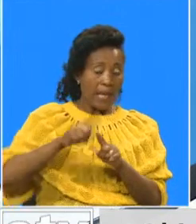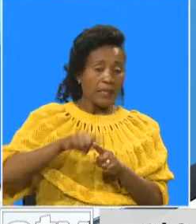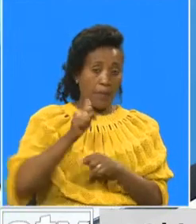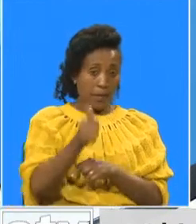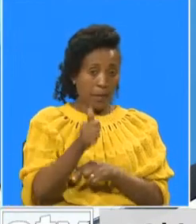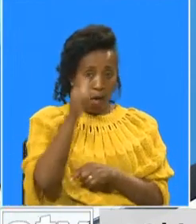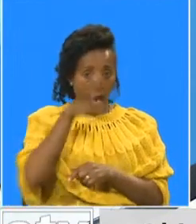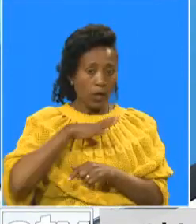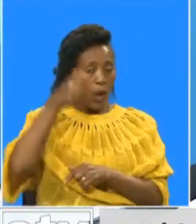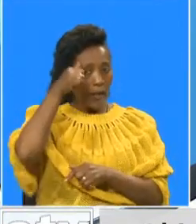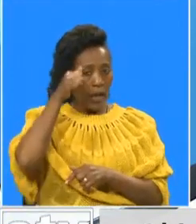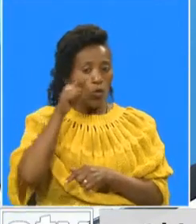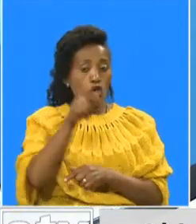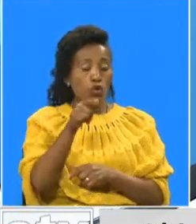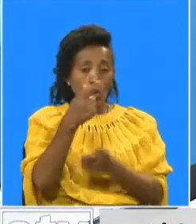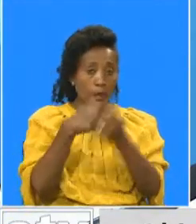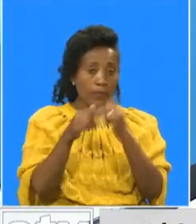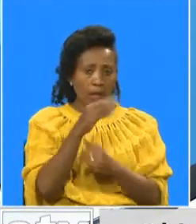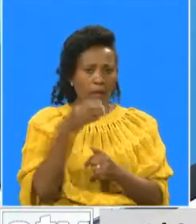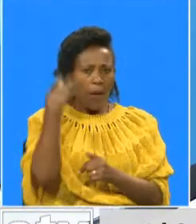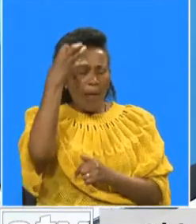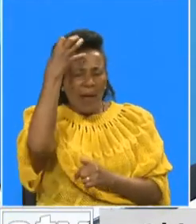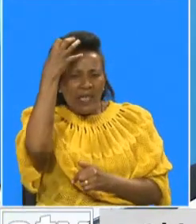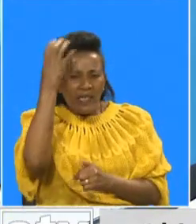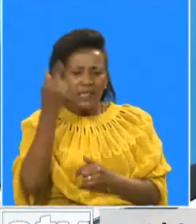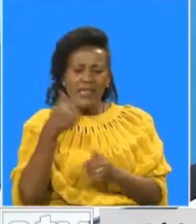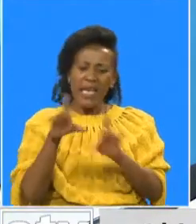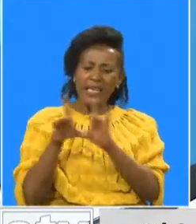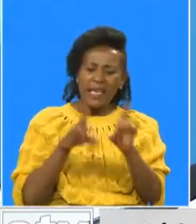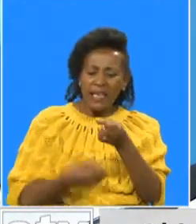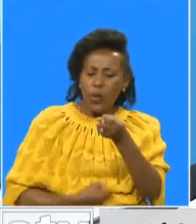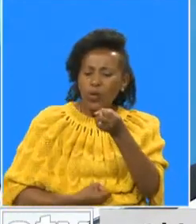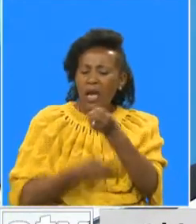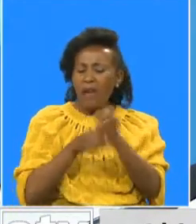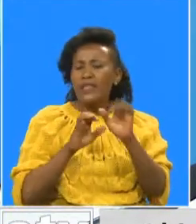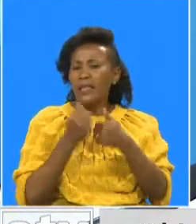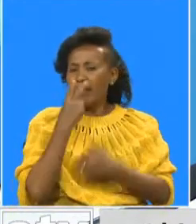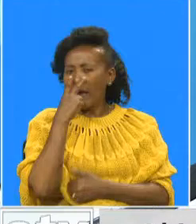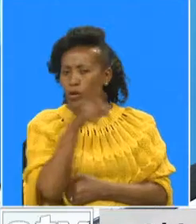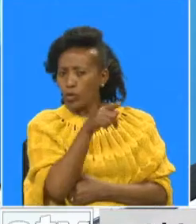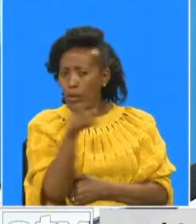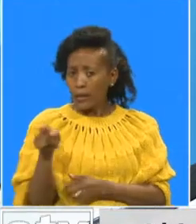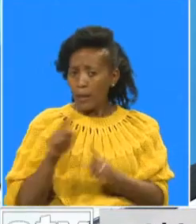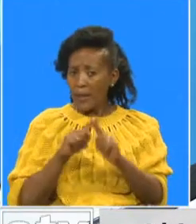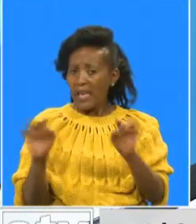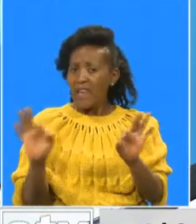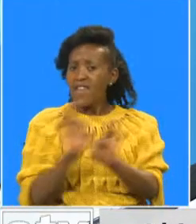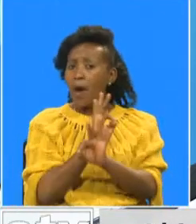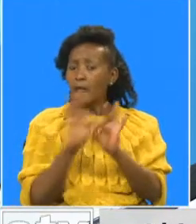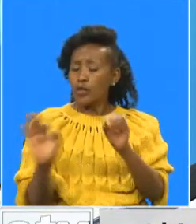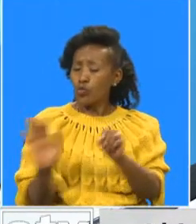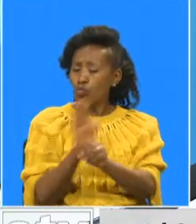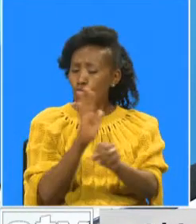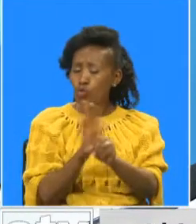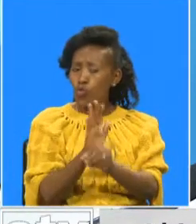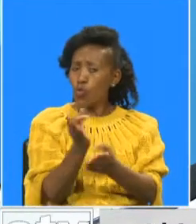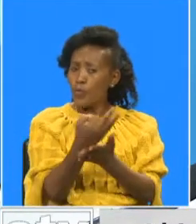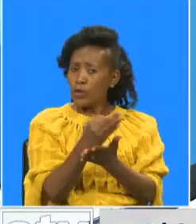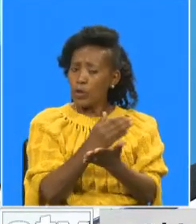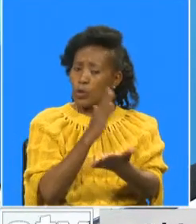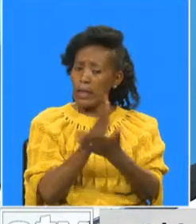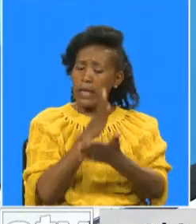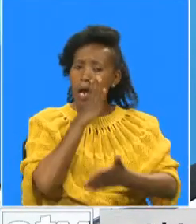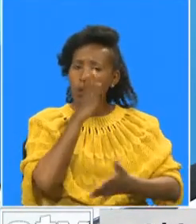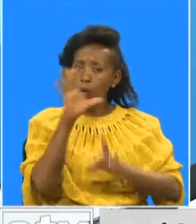መለስበታለሁ፣ አቶ አያሌው ወደ እርስዎ ልምጣና በመንግስት የተደረገውን ድጋፍ እንዴት አያችሁት እናንተ? በተለይ ፋብሪካዎቹን ሙሉ በሙሉ ምርታቸውን